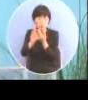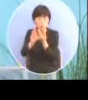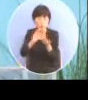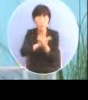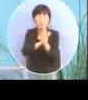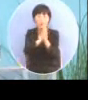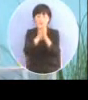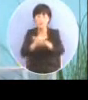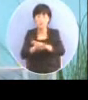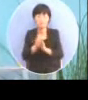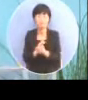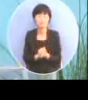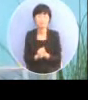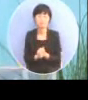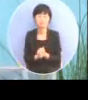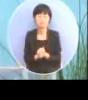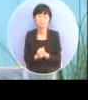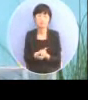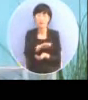nào đây?